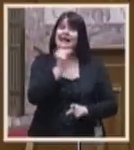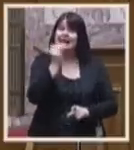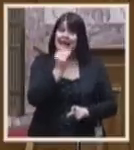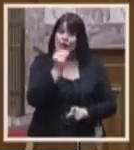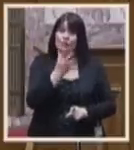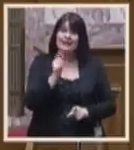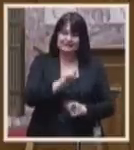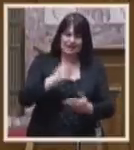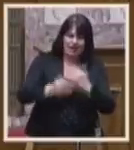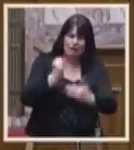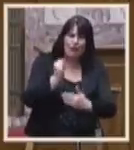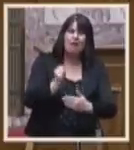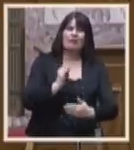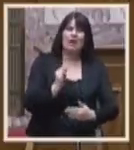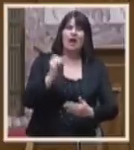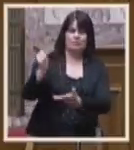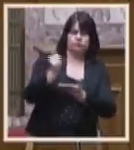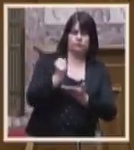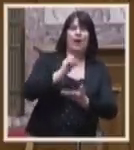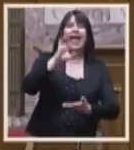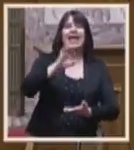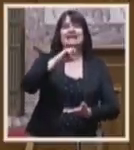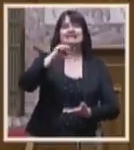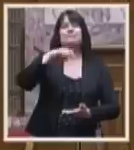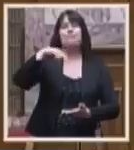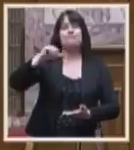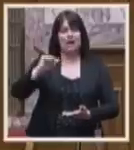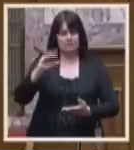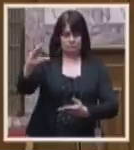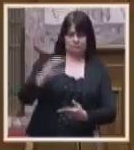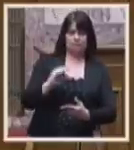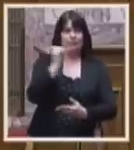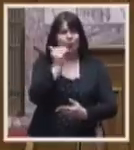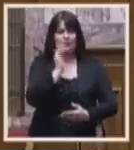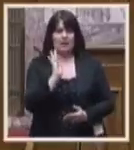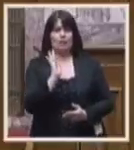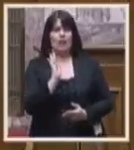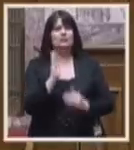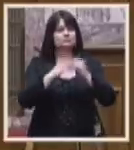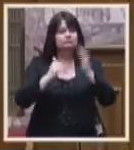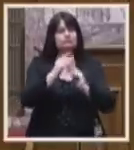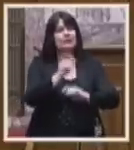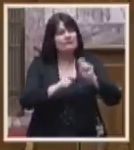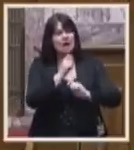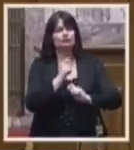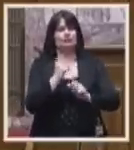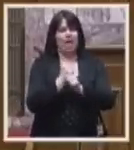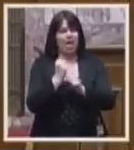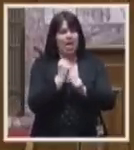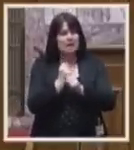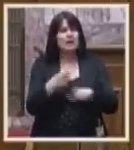λιγότερο γραφειοκρατική εκταμείευση των κονδυλίων του ΕΣΠΑ, νέα προγράμματα μεγάλων υποδομών συγχρηματοδοτούμενα από την